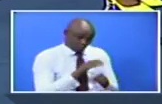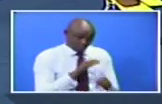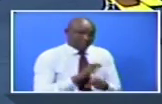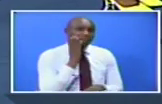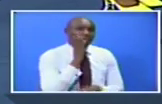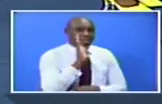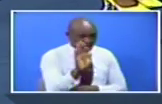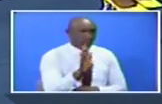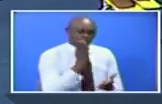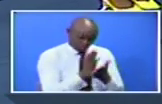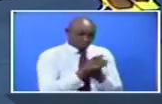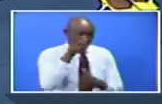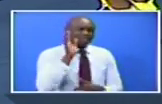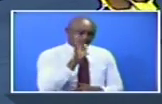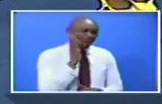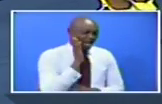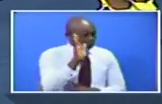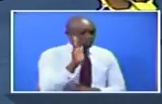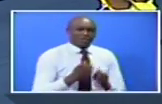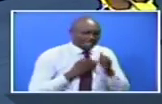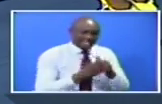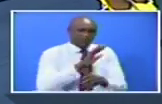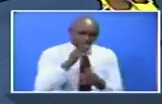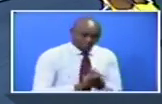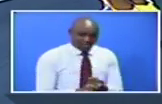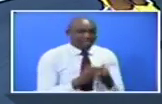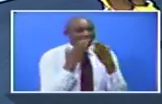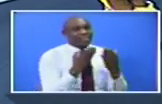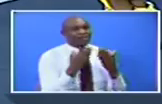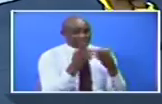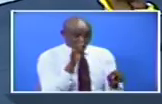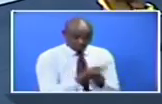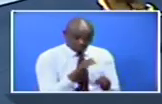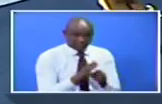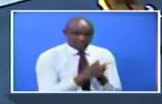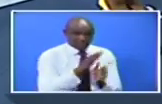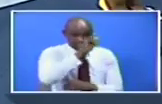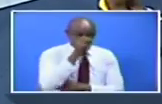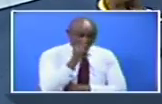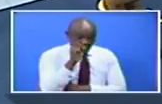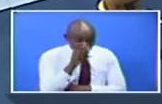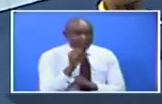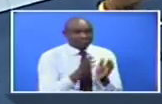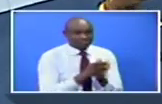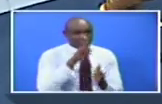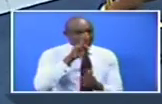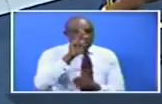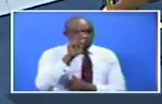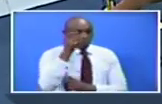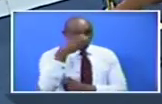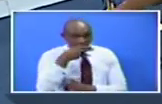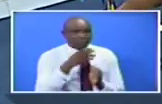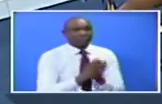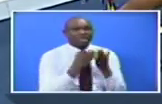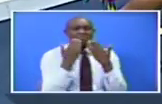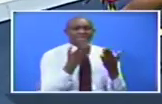yao. Kweli we ni mama yao ni meamini. Asante sana. Tumekuwa pia na Jane Wanjiru, Ruth Kakame na Njoki Jane. Shukran